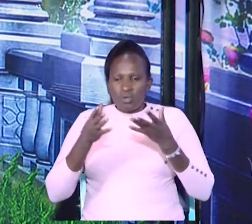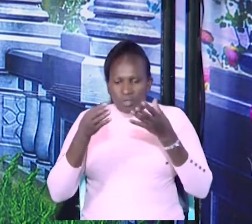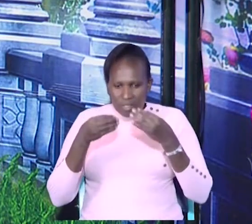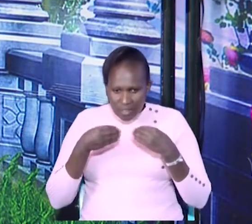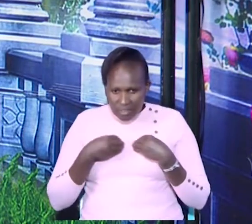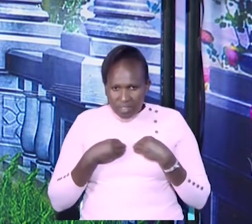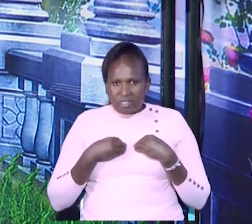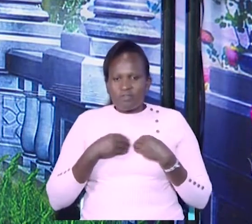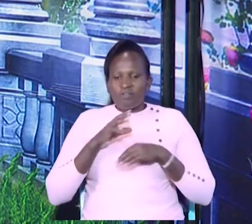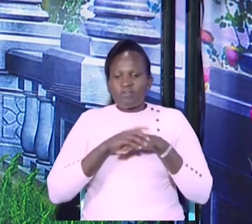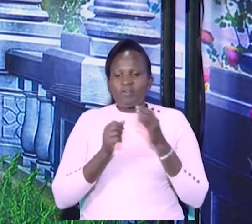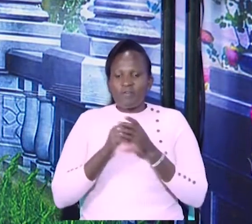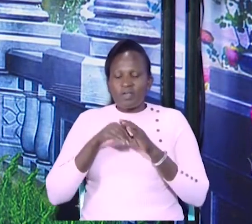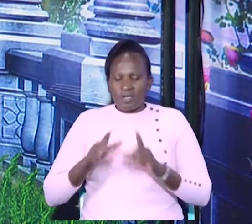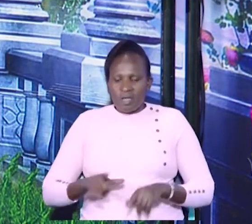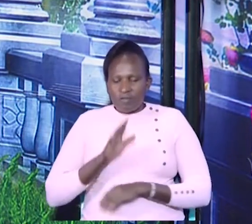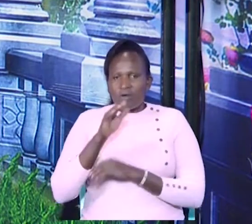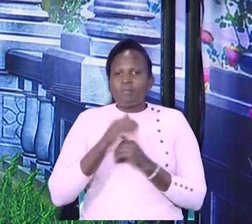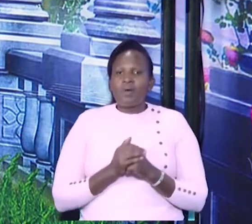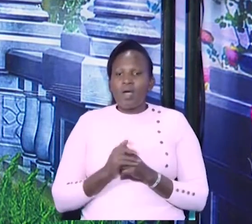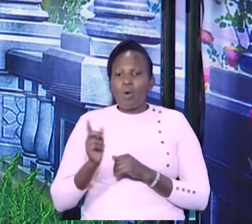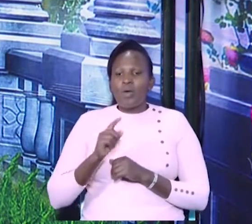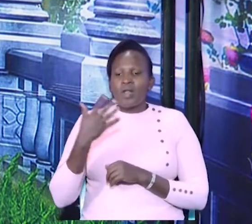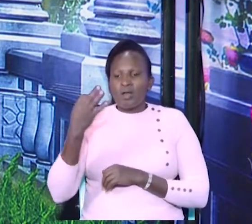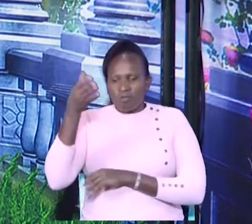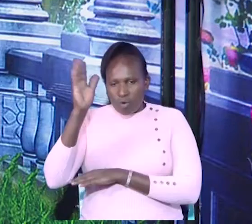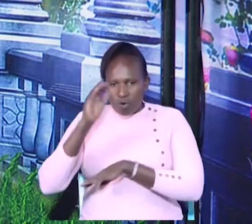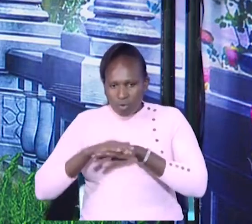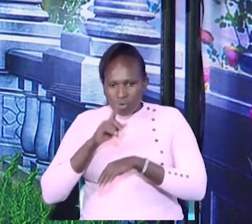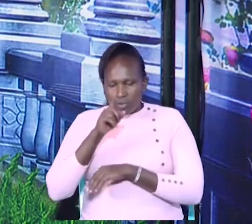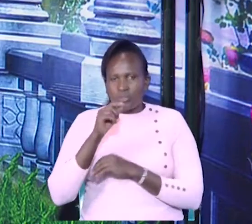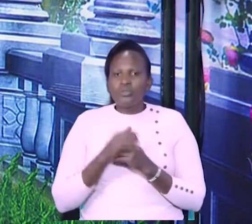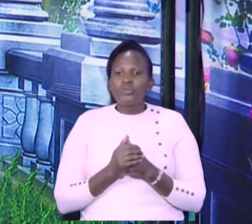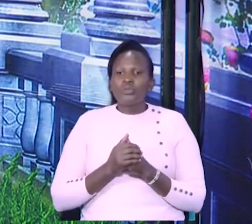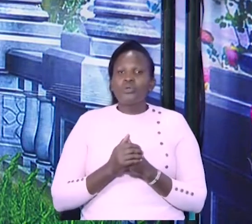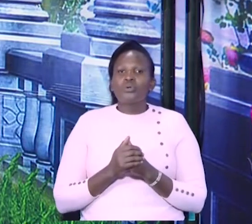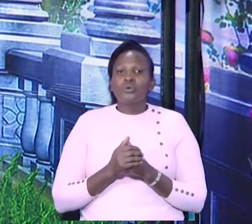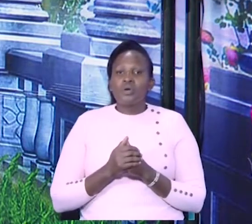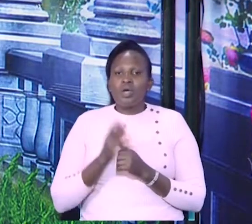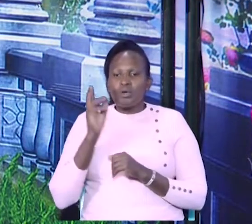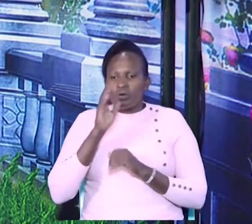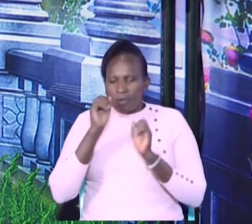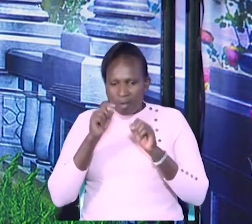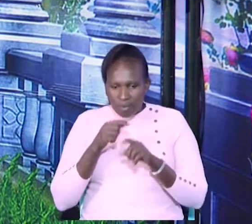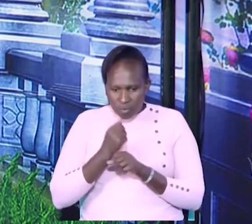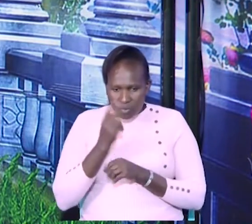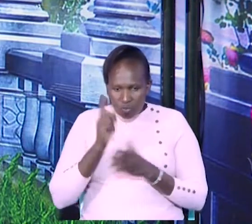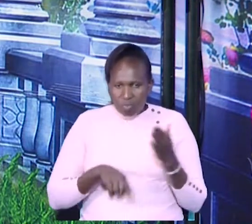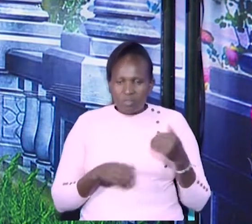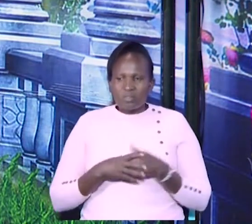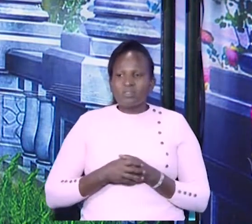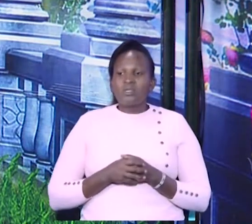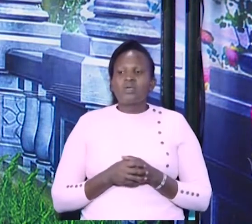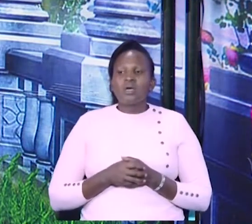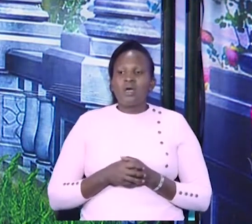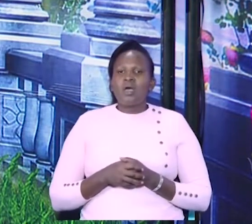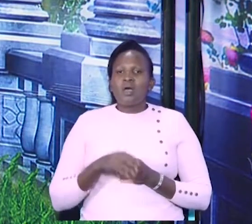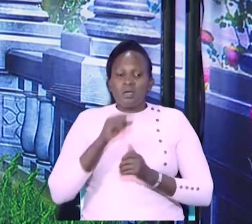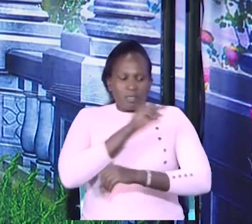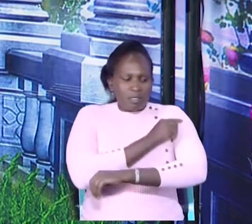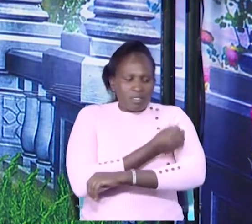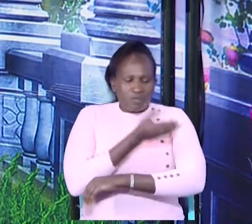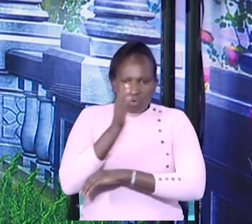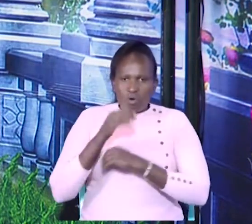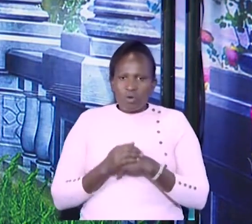you receive favor in your life. When the hand of God is upon you, wa, utaweza the, yani neema ya